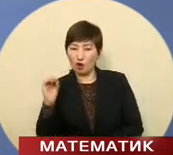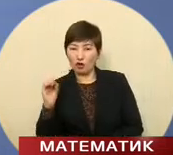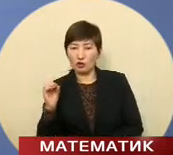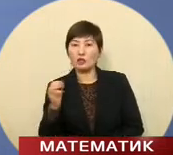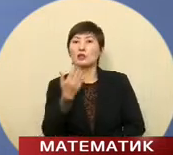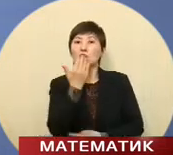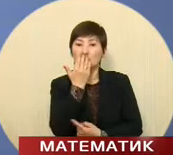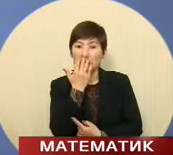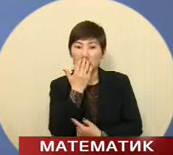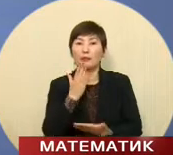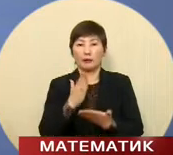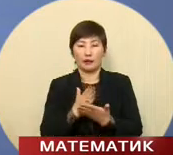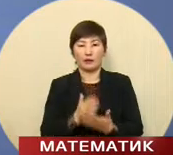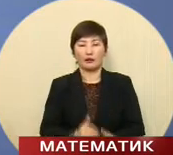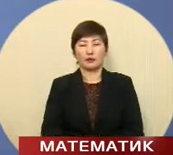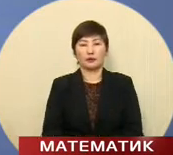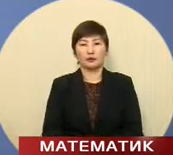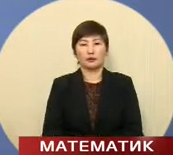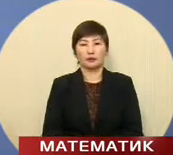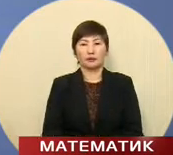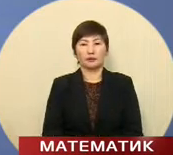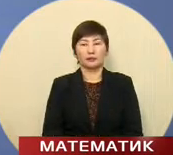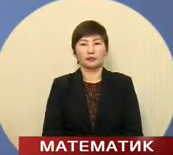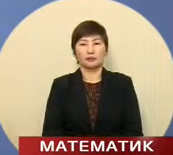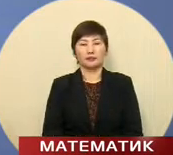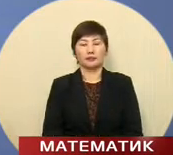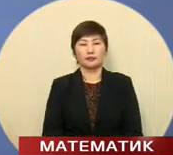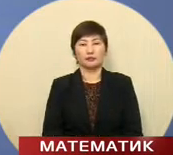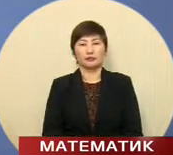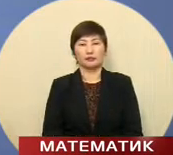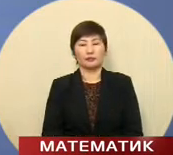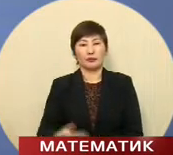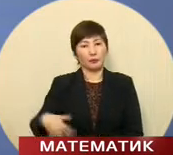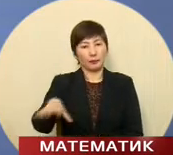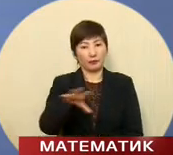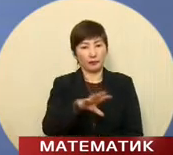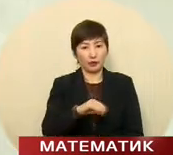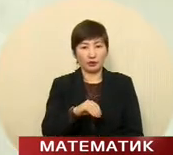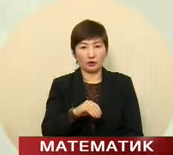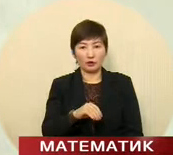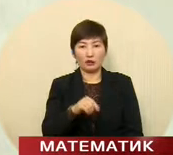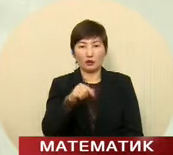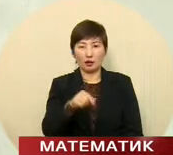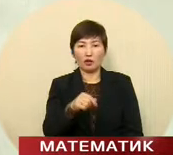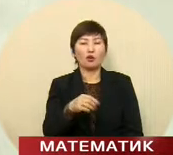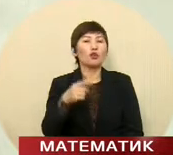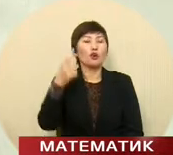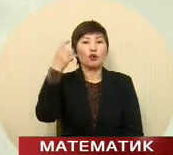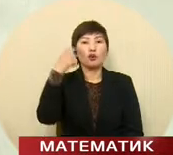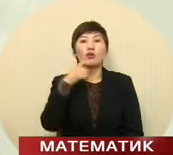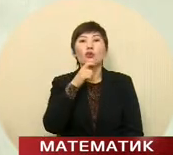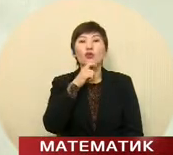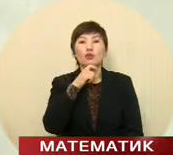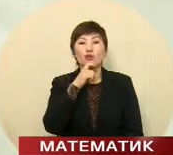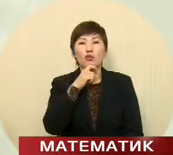нийтдээ 20 ширхэг цэцэг байсан байна гэсэн бахан. За тэгвэл бид нар өөнес хүүх өнгийн савтай